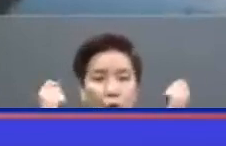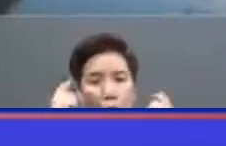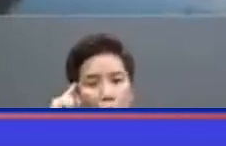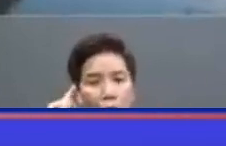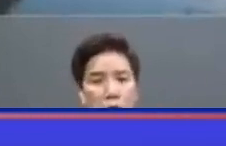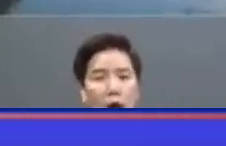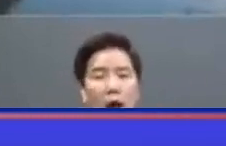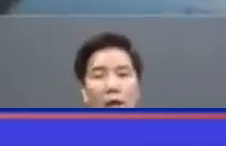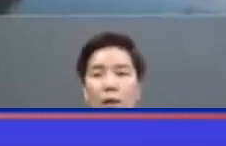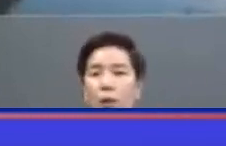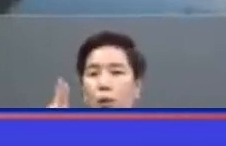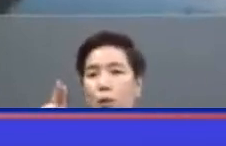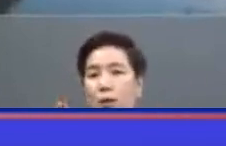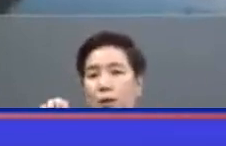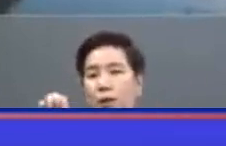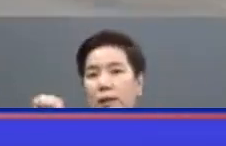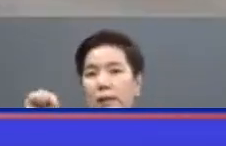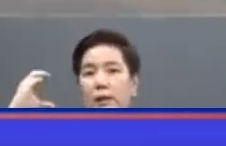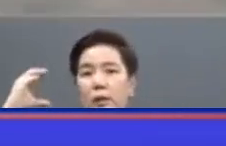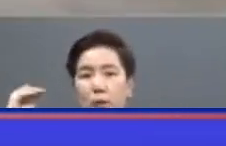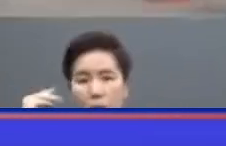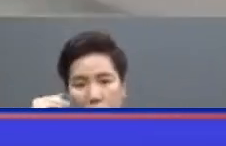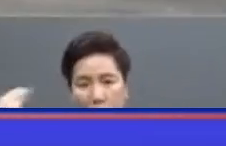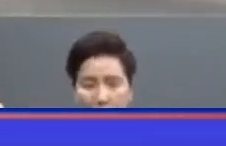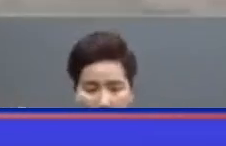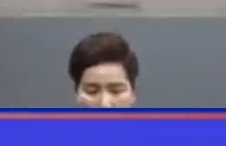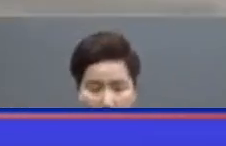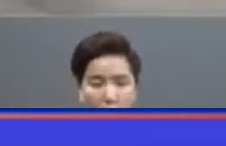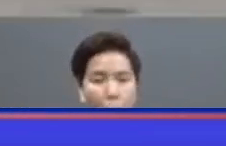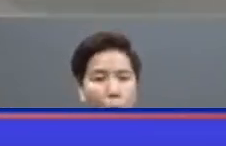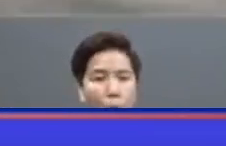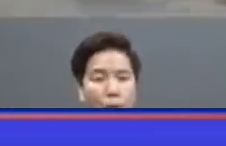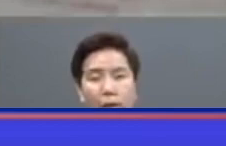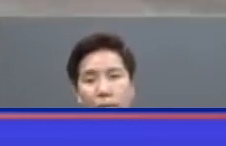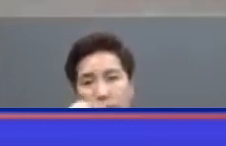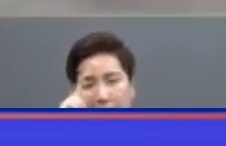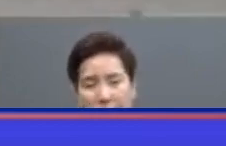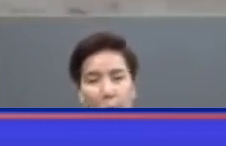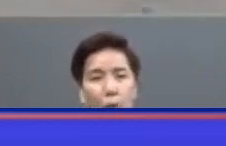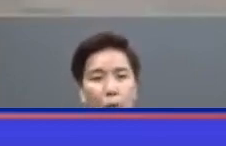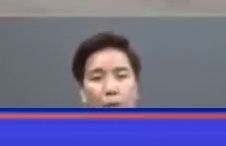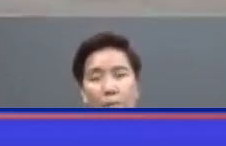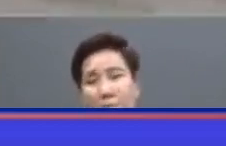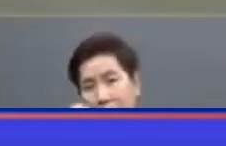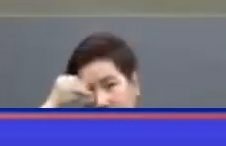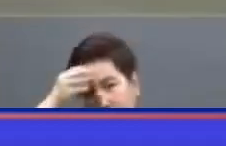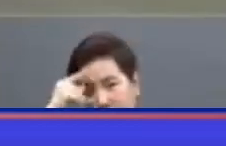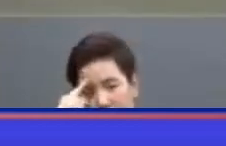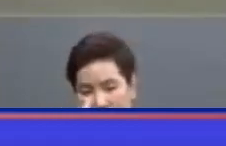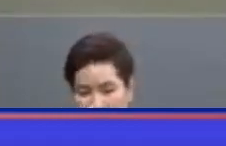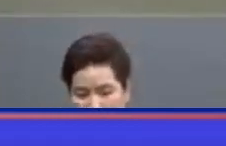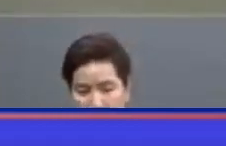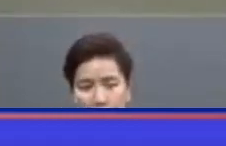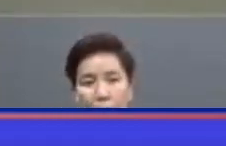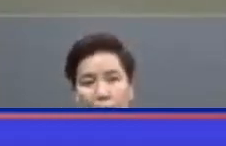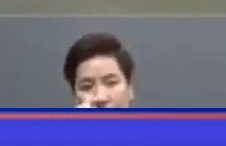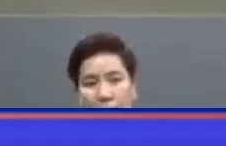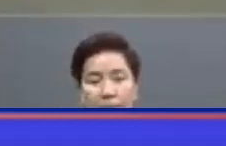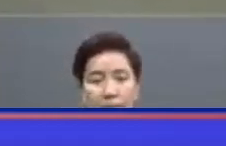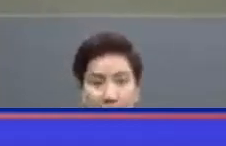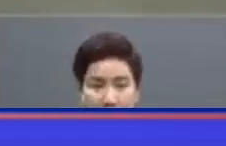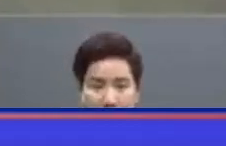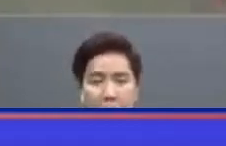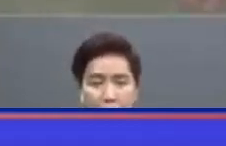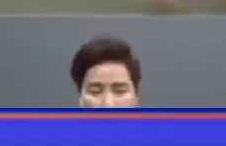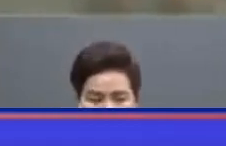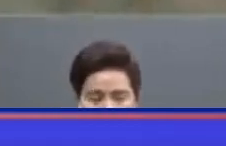านต์เนี่ย1เดือนเต็มเลยนะผมมีโอกาสไปร่วมเมื่อวัน หมายถึงว่าตั้งแต่วันที่1เมษายนเลยเหรอคะท่านปลัด ครับครับเ